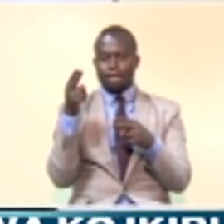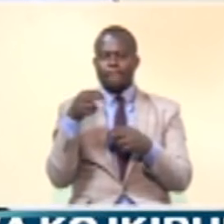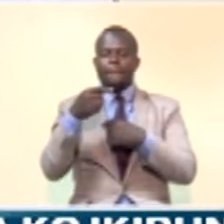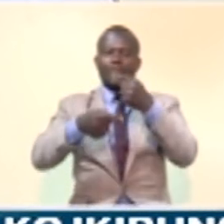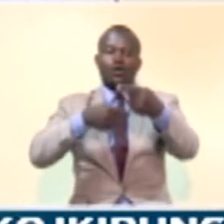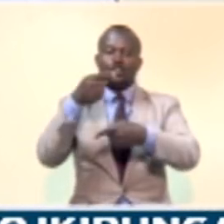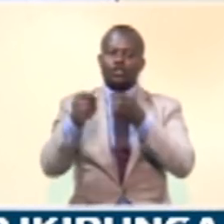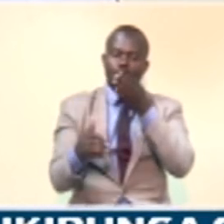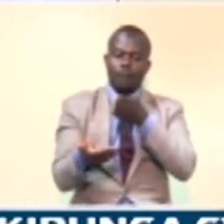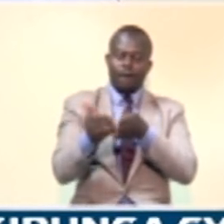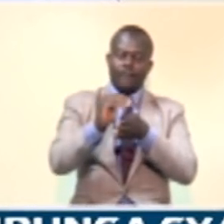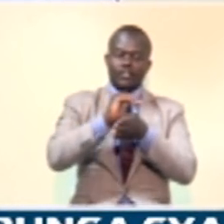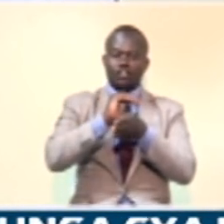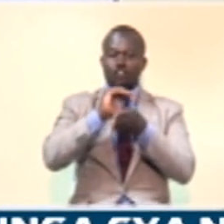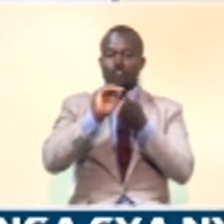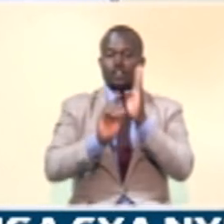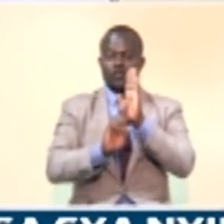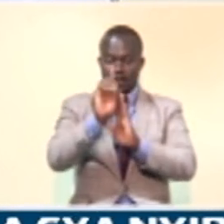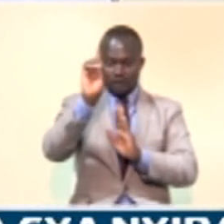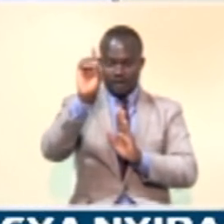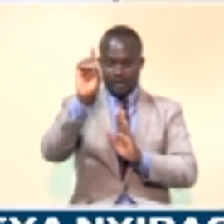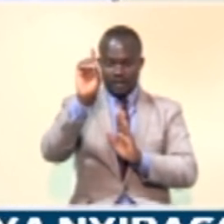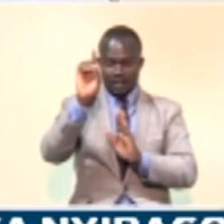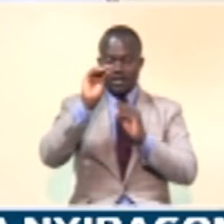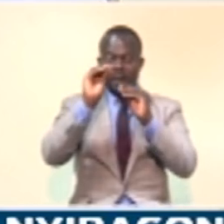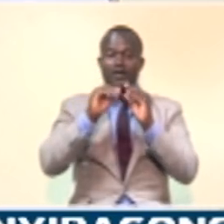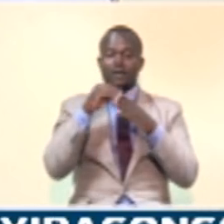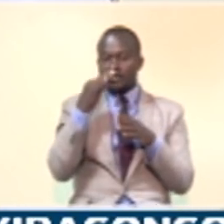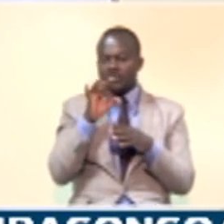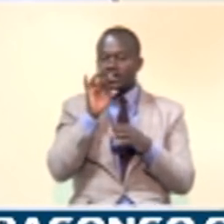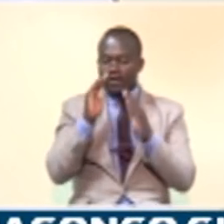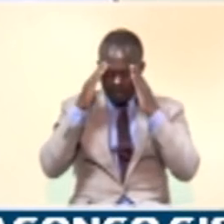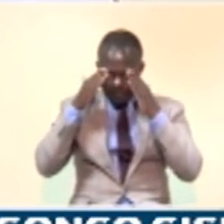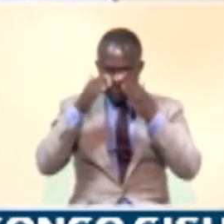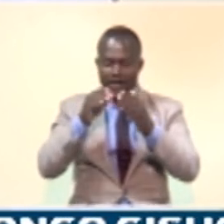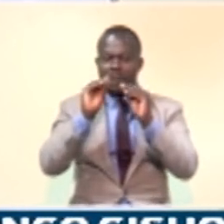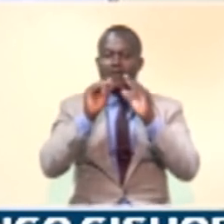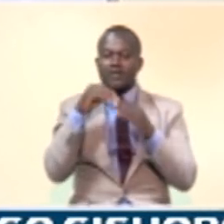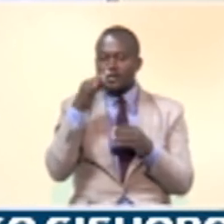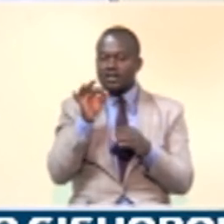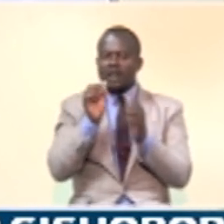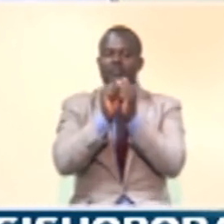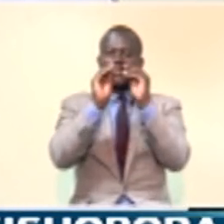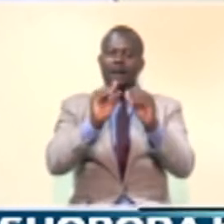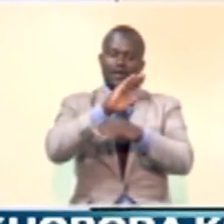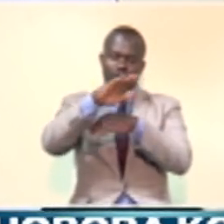continuous professional development y'abarimu b'Igifaransa, ntabwo tubiharira abarimu b'Igifaransa gusa, n'abarimu